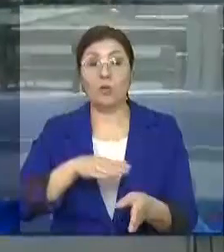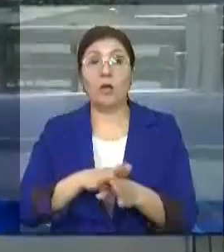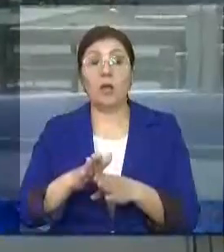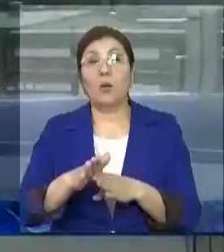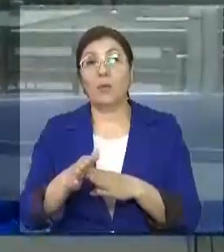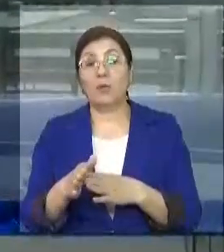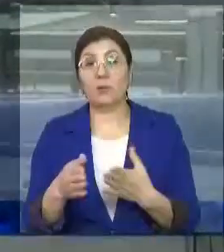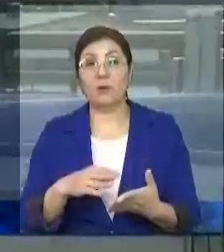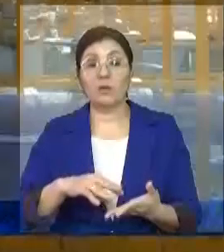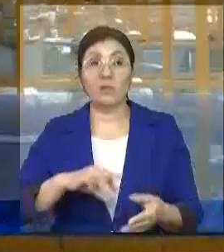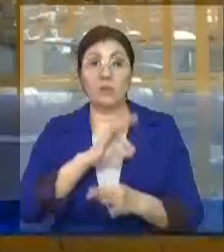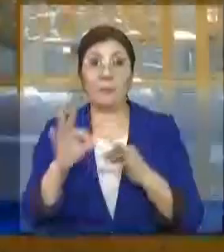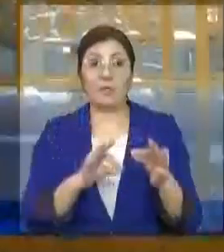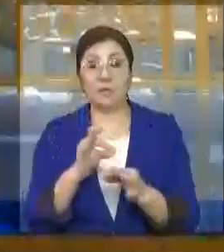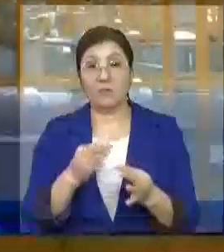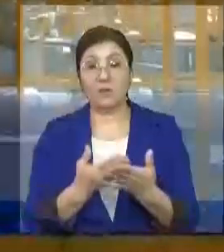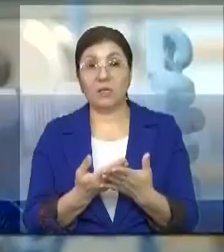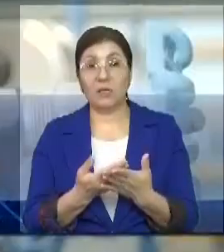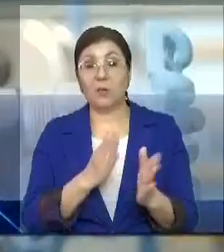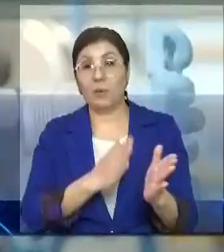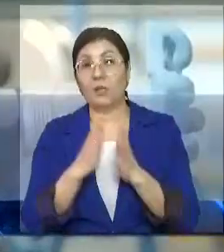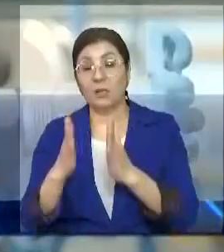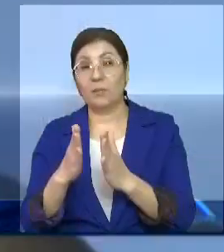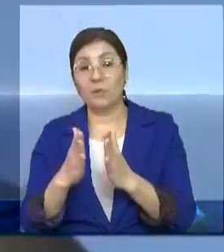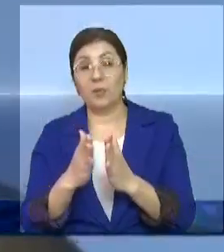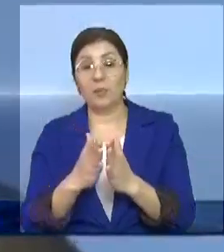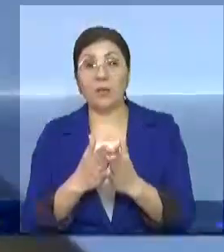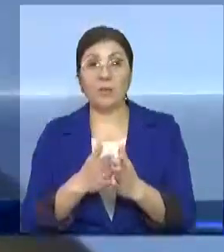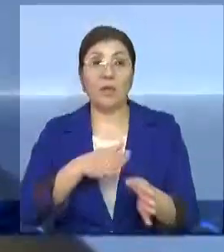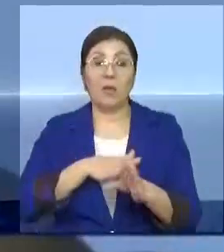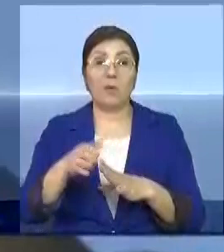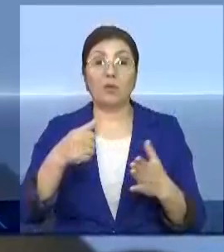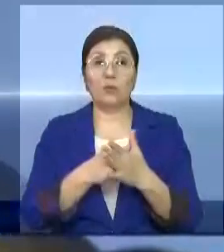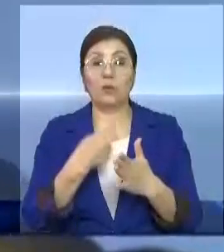нескольких проектов. Основная масса же будет поэтапно воплощаться в жизнь вплоть до